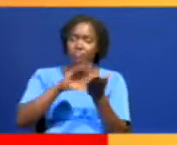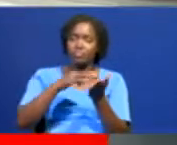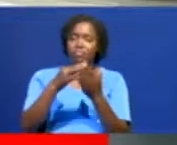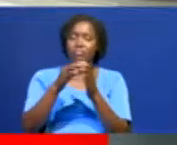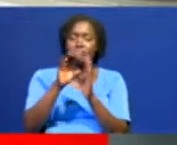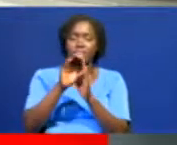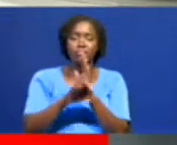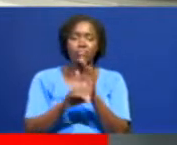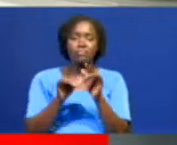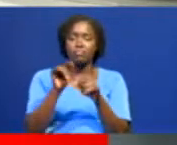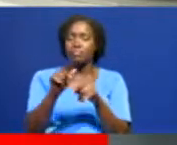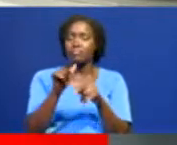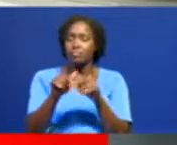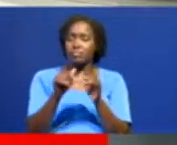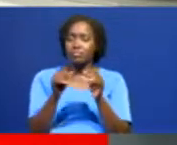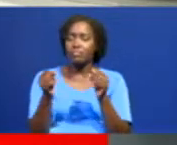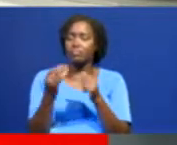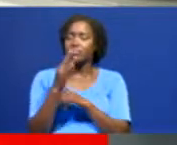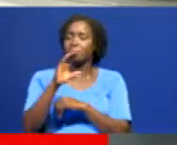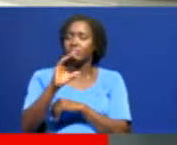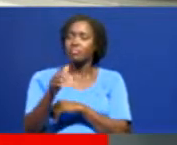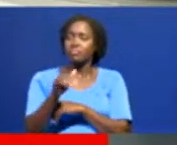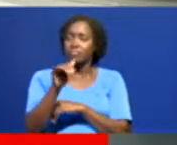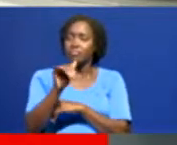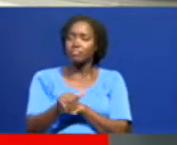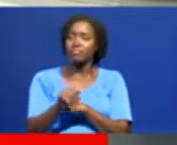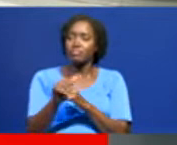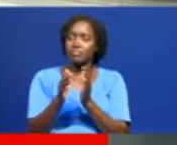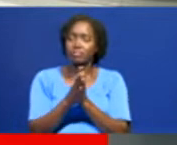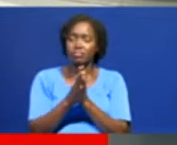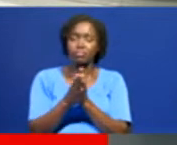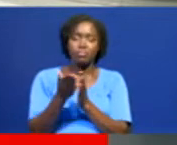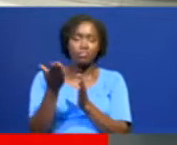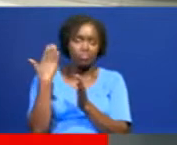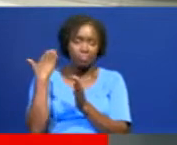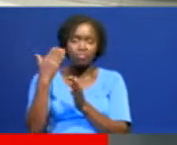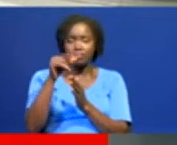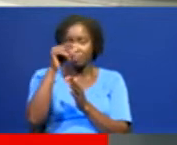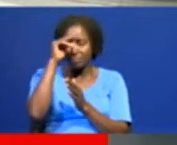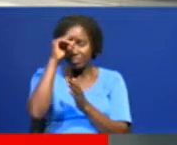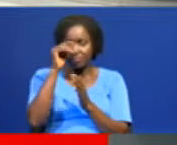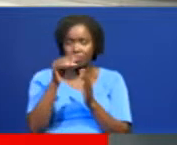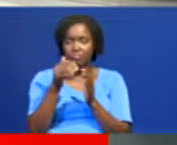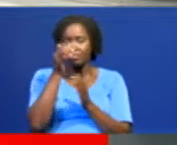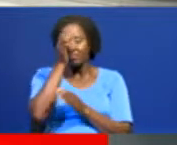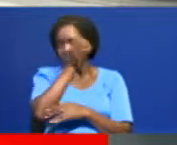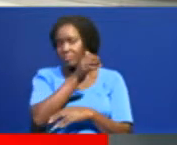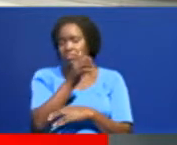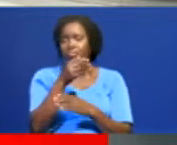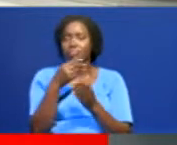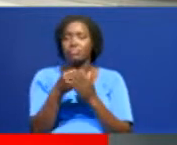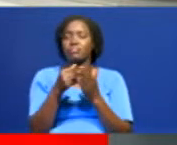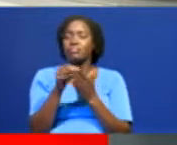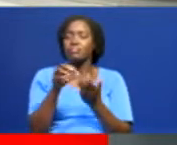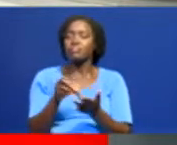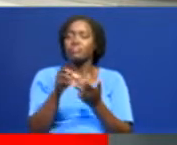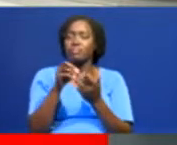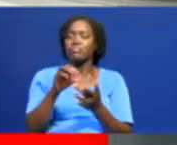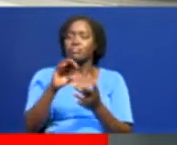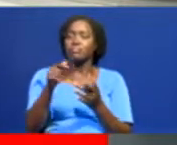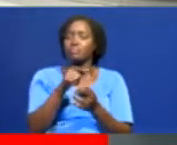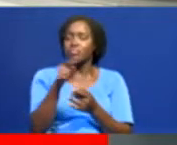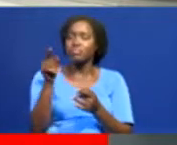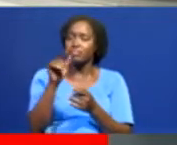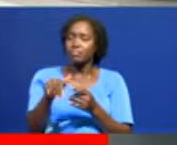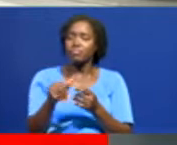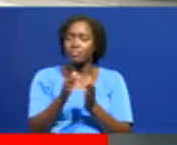yetu kwamba kuna county 14 ambazo zilikuwa zimeachwa nyuma na serikali zote. Kwa hivyo kulikuwa na fedha ambazo ni specially kwa hizo county ili